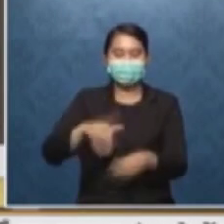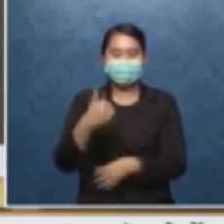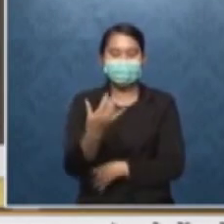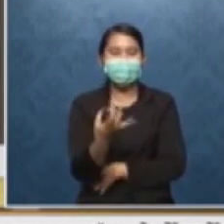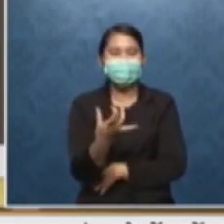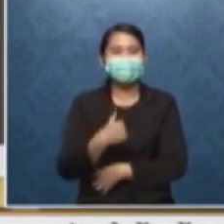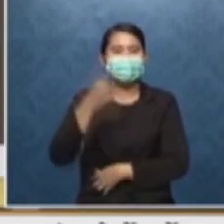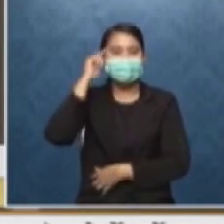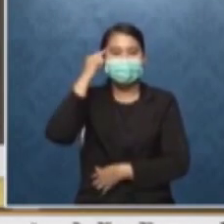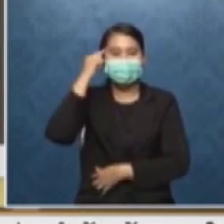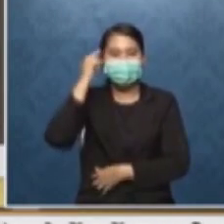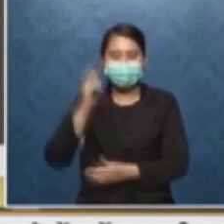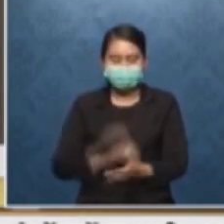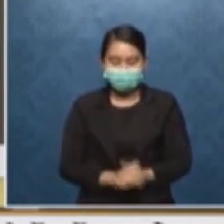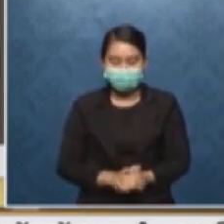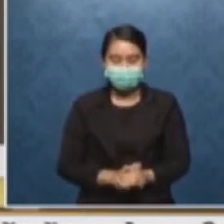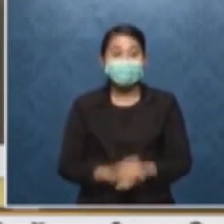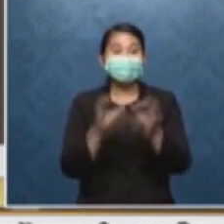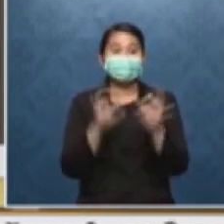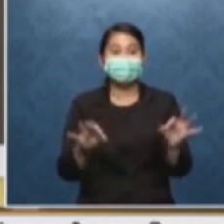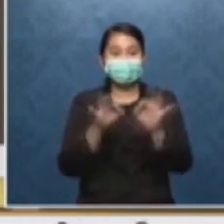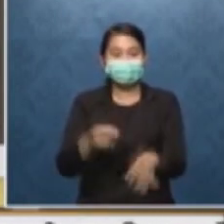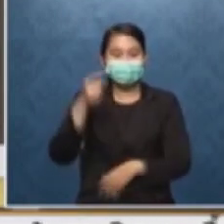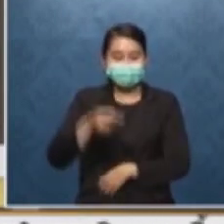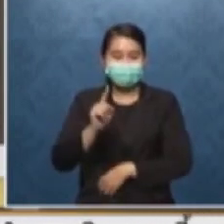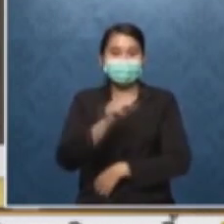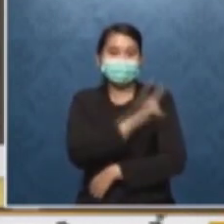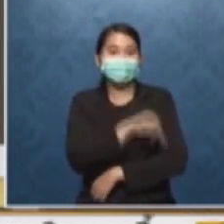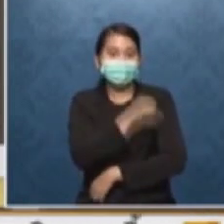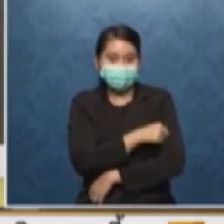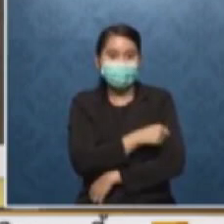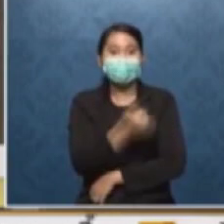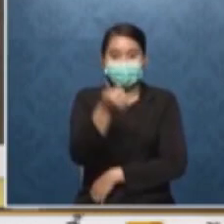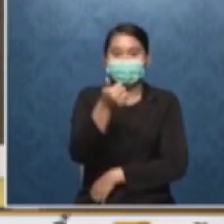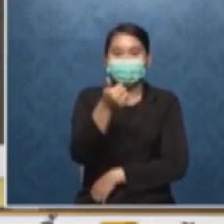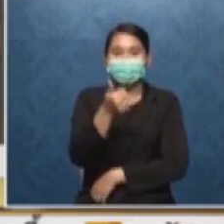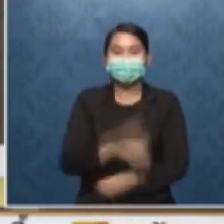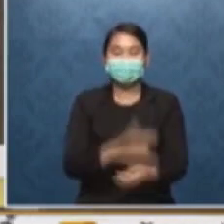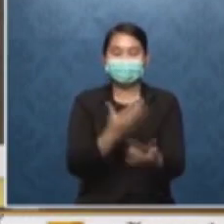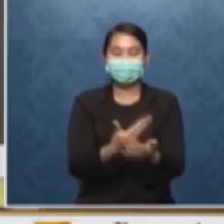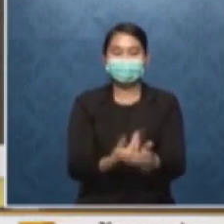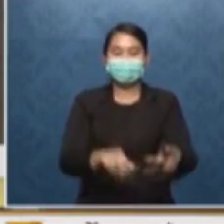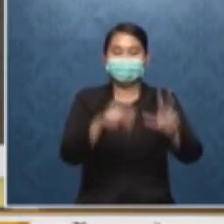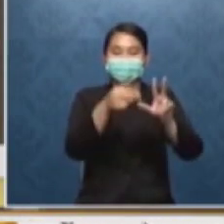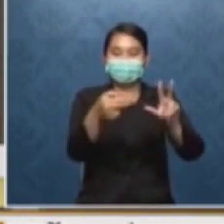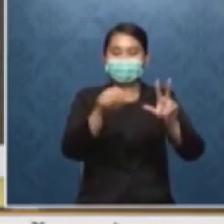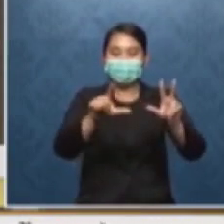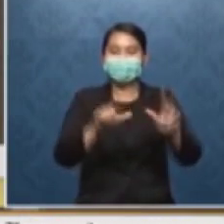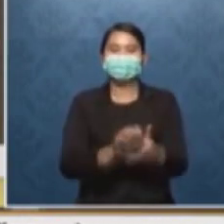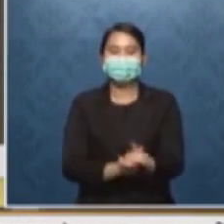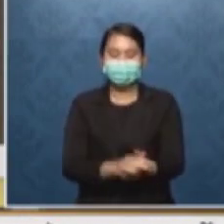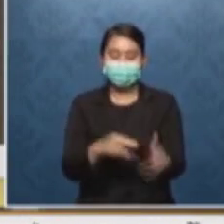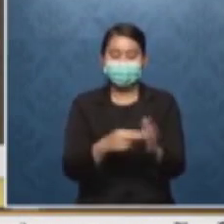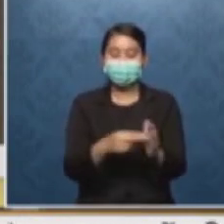ยังไม่รู้ถ้าจำเป็นจริงๆเอาเฉพาะสาธารณสุขมาได้ไหมถ้าท่านบอกว่าใช้ 3,000สุขมาพรก